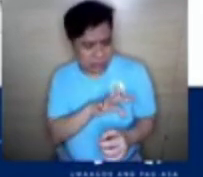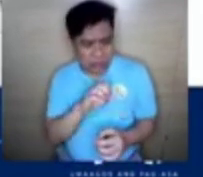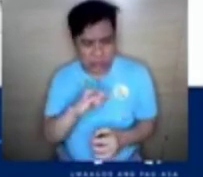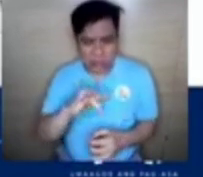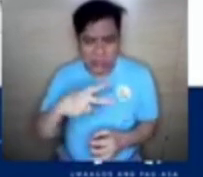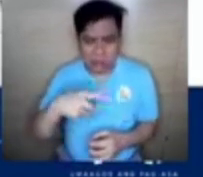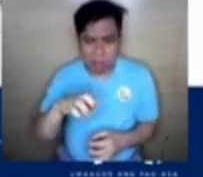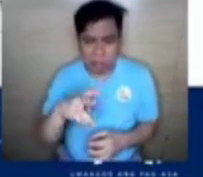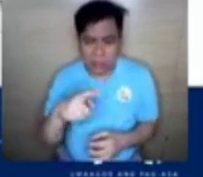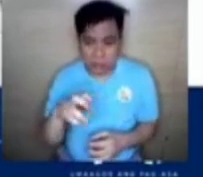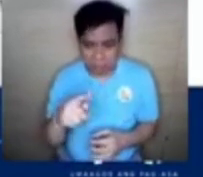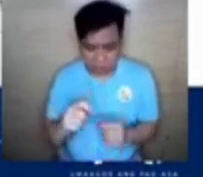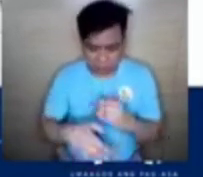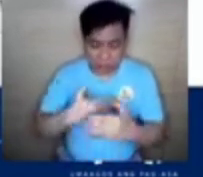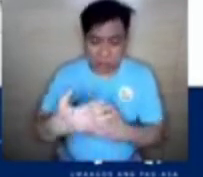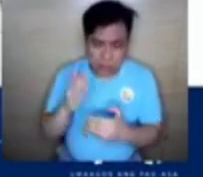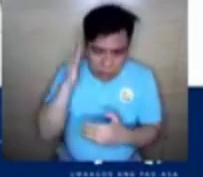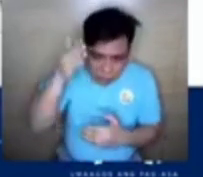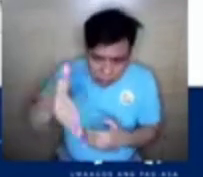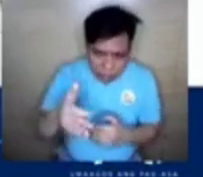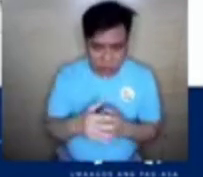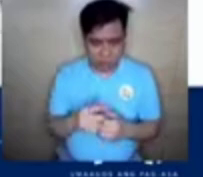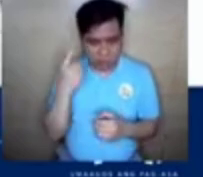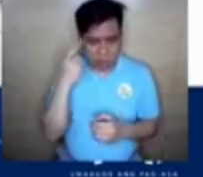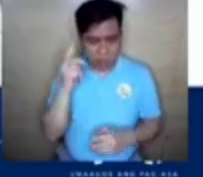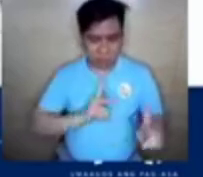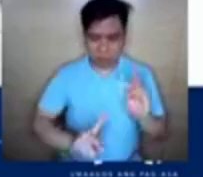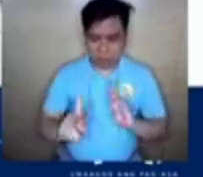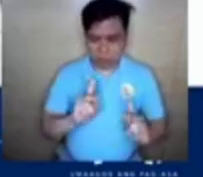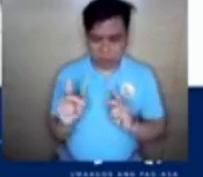sa susunod na henerasyon ng mga Pasigenyo.